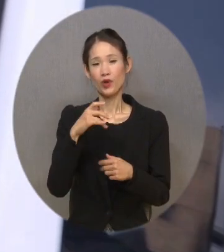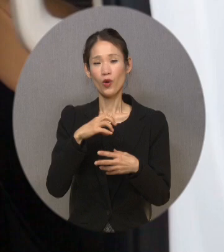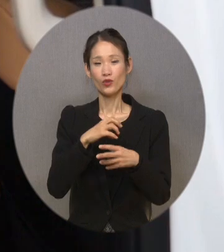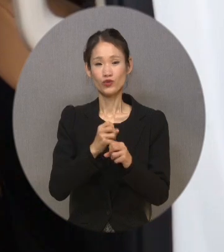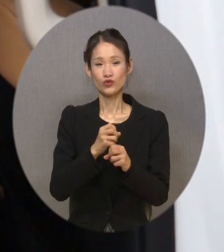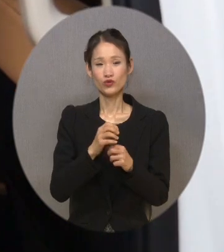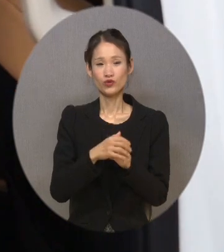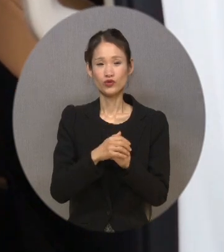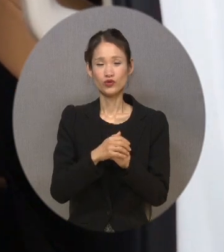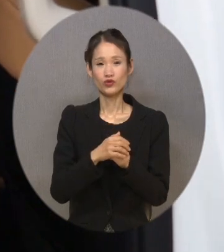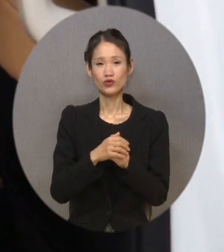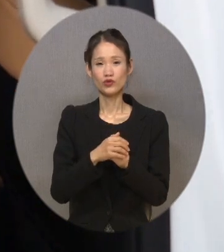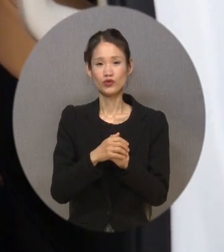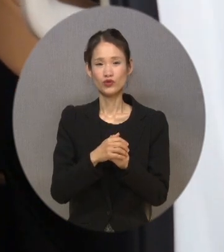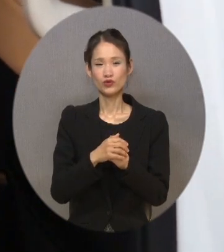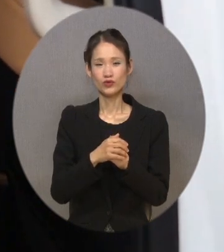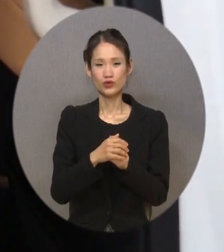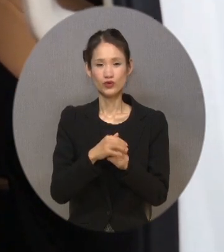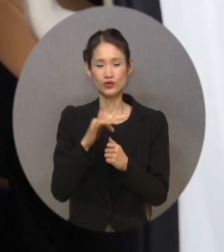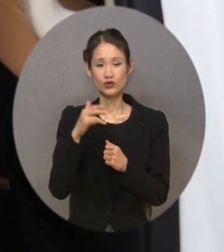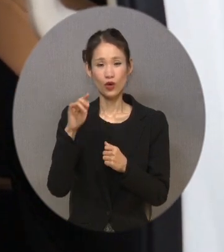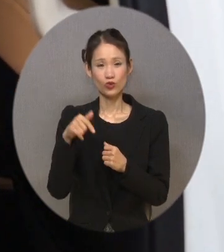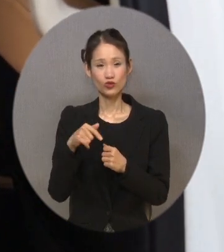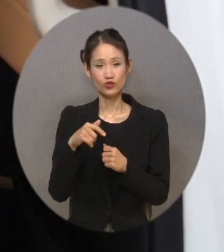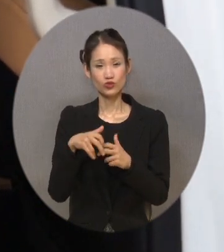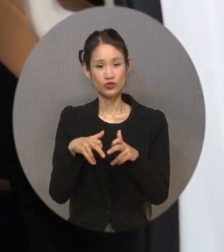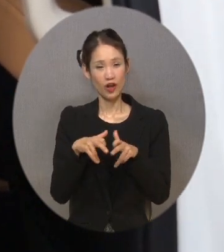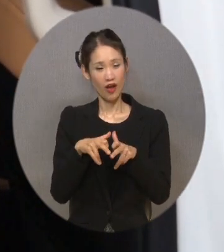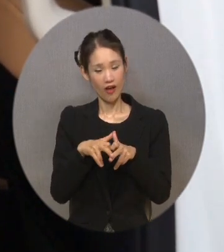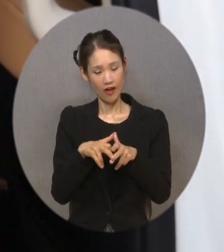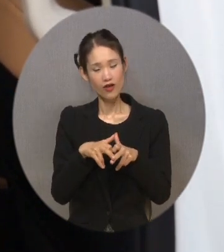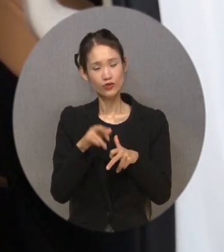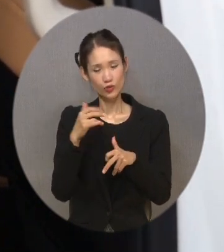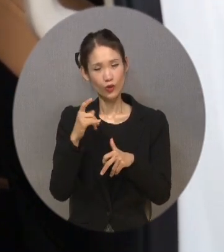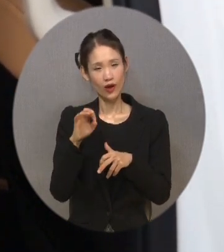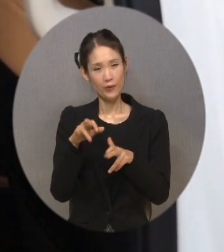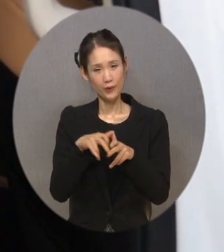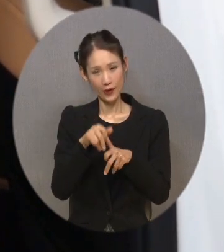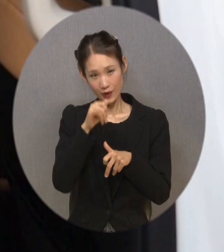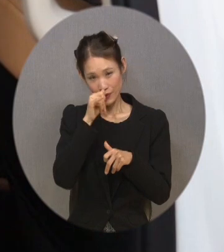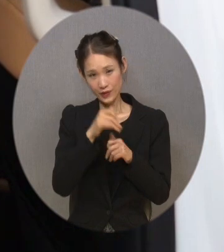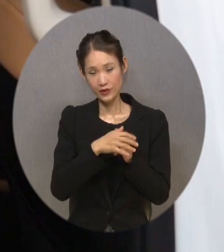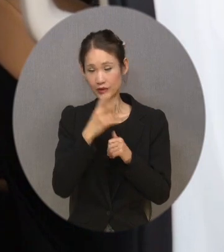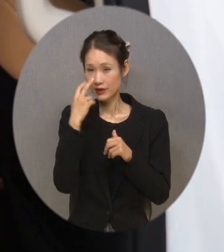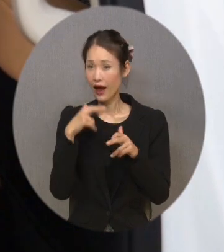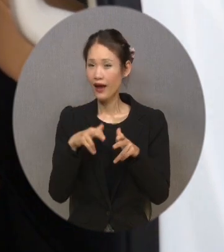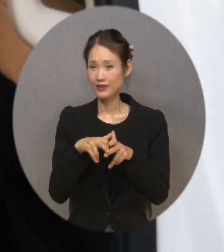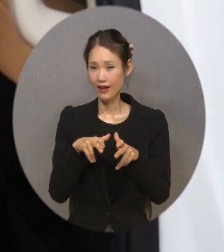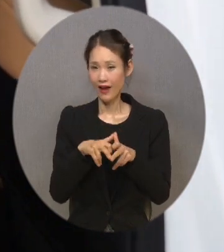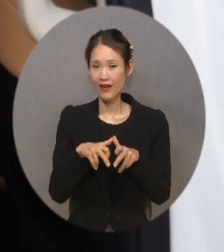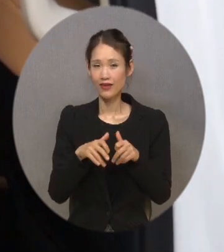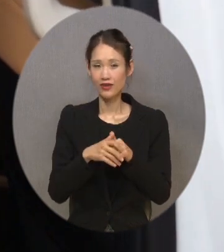좋고, 예, 척수들도 좋고, 소아마비도 좋고, 시각장애는 좋고,